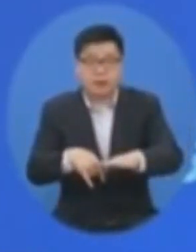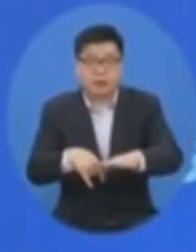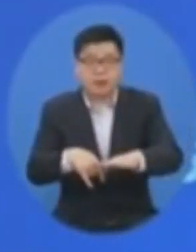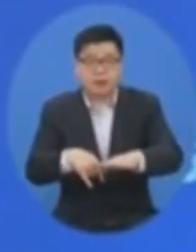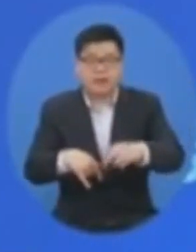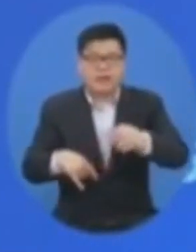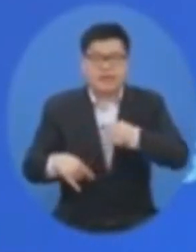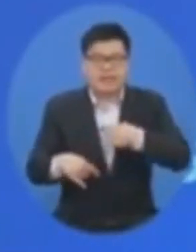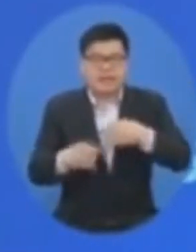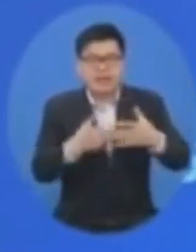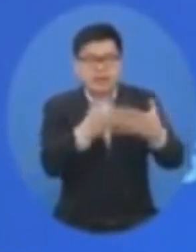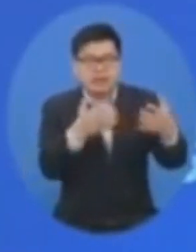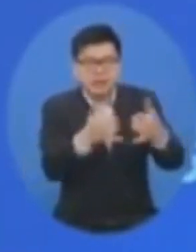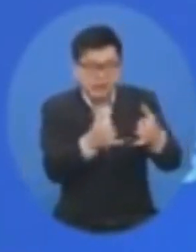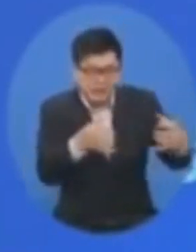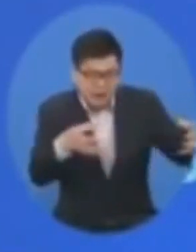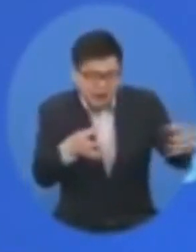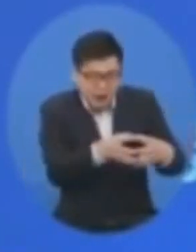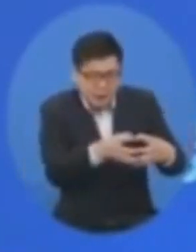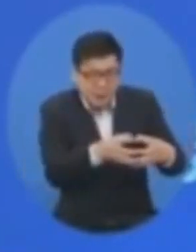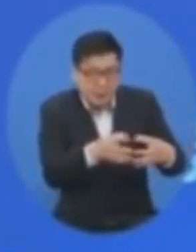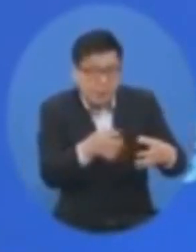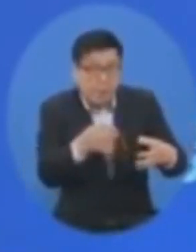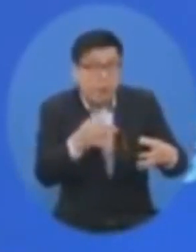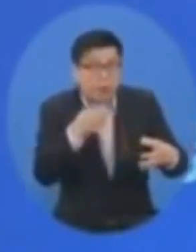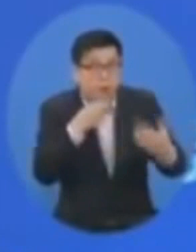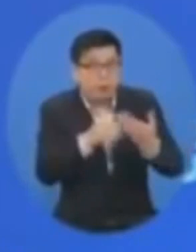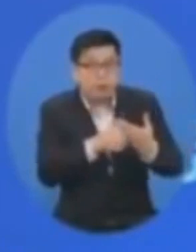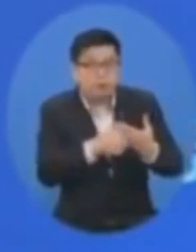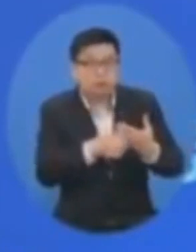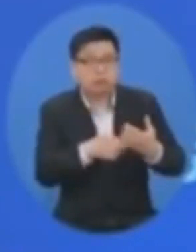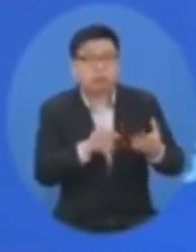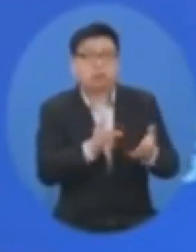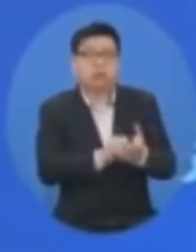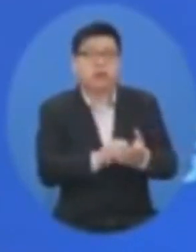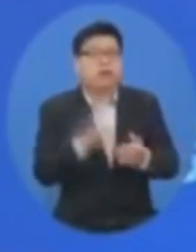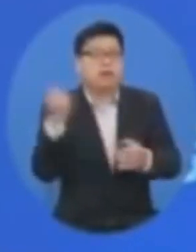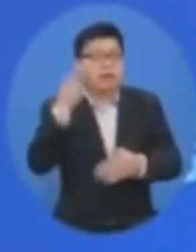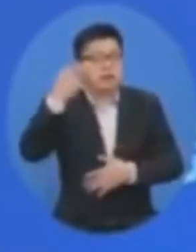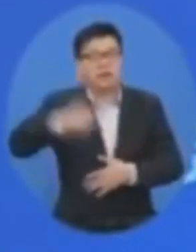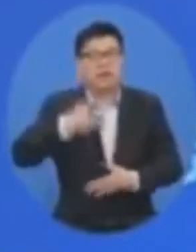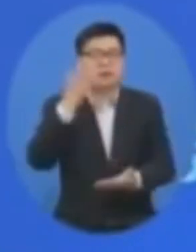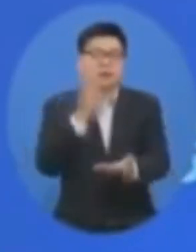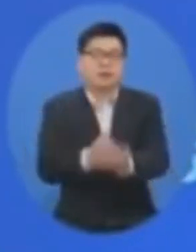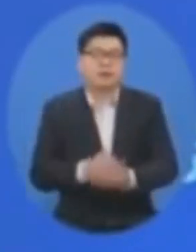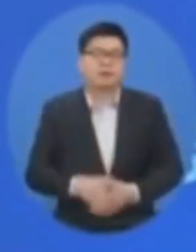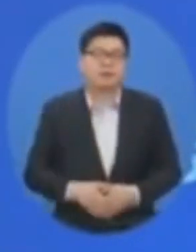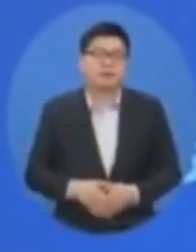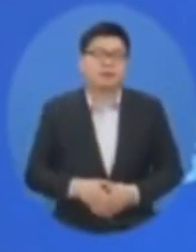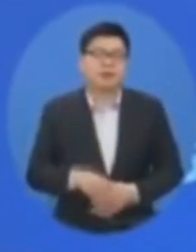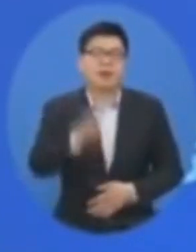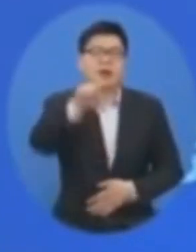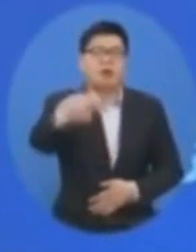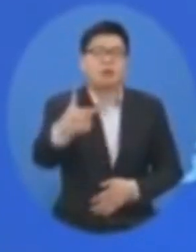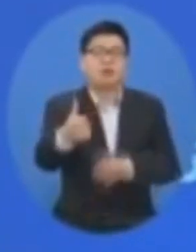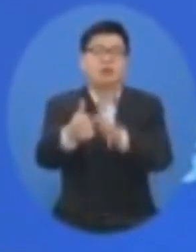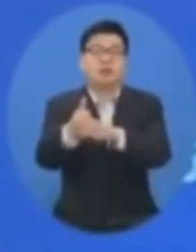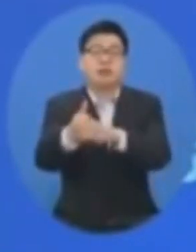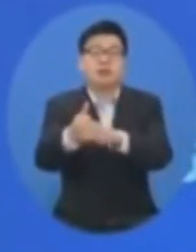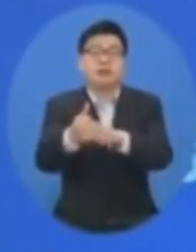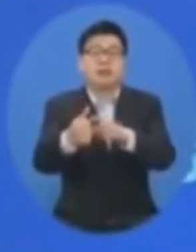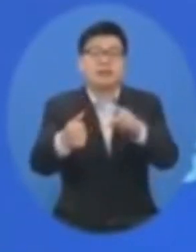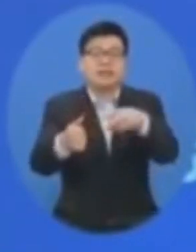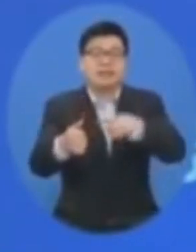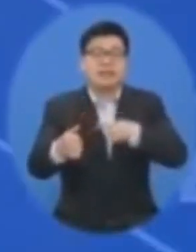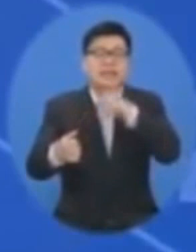호감층들이 그만큼 결집을 하는 겁니다. 근데 다시는 그런 거 질문하지 마세요. 실제로 문재인 후보가 호감도, 비호감도